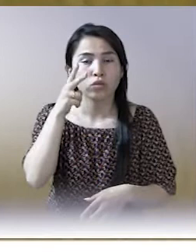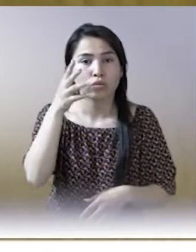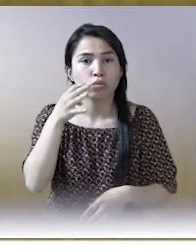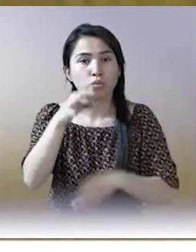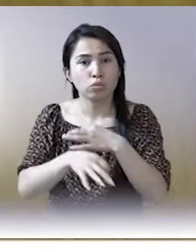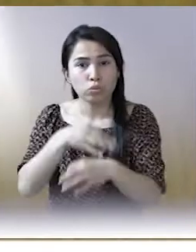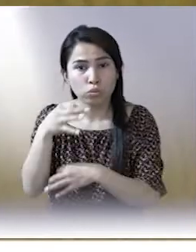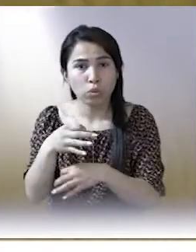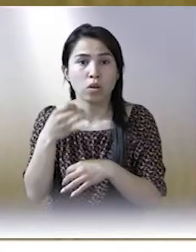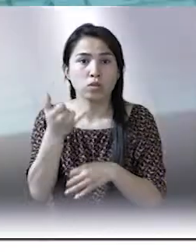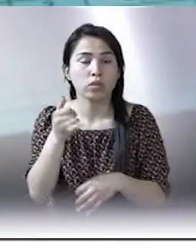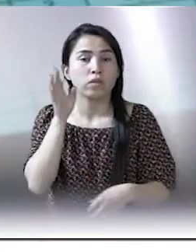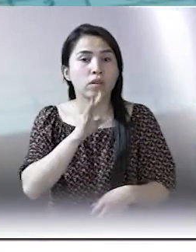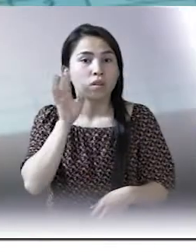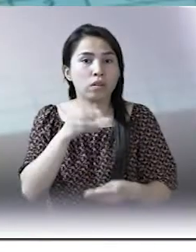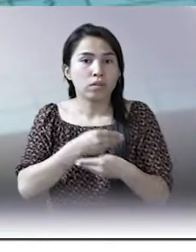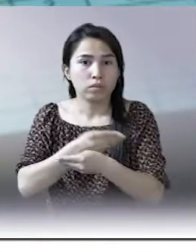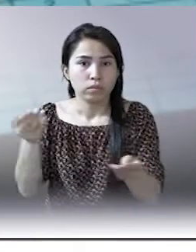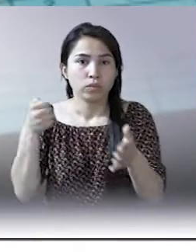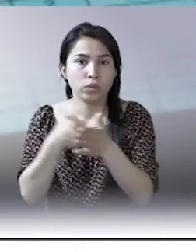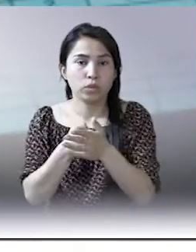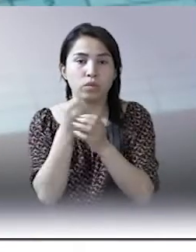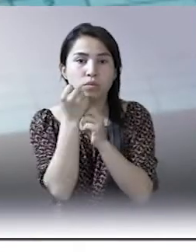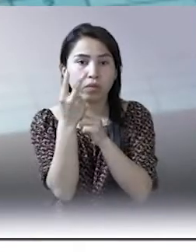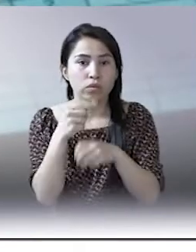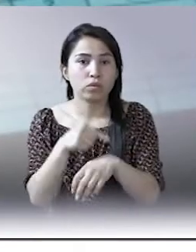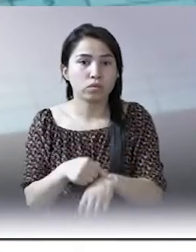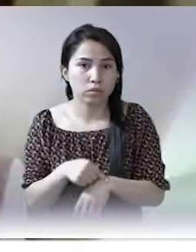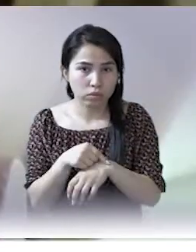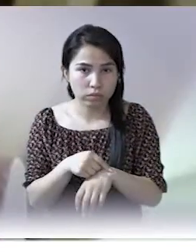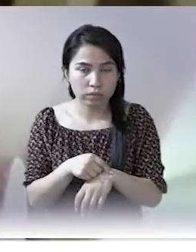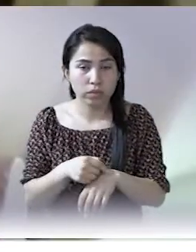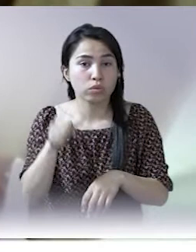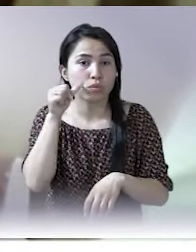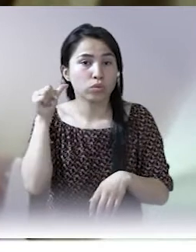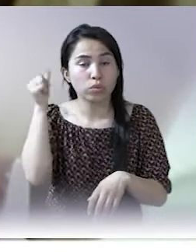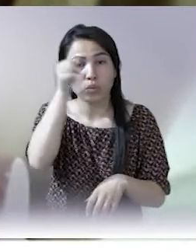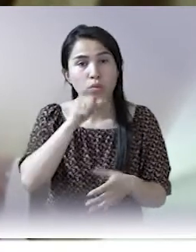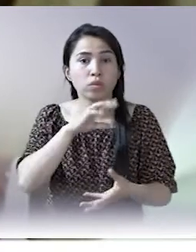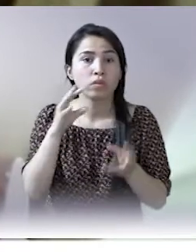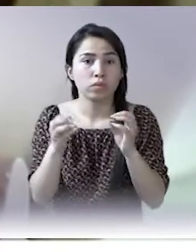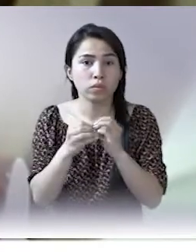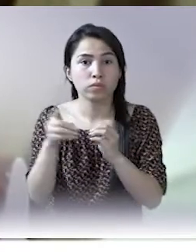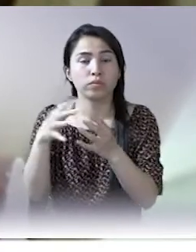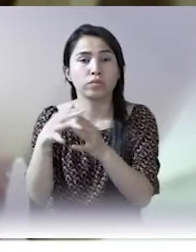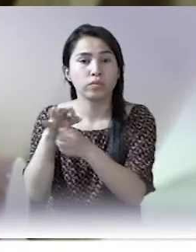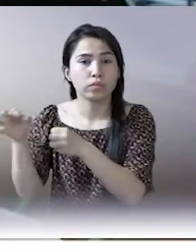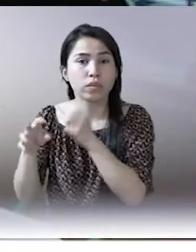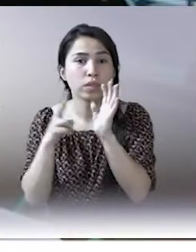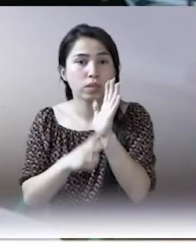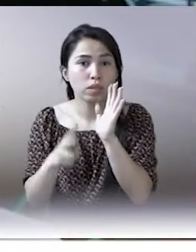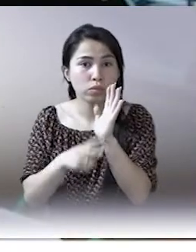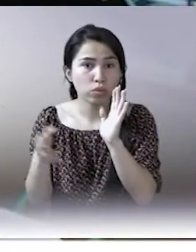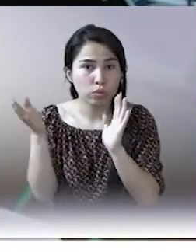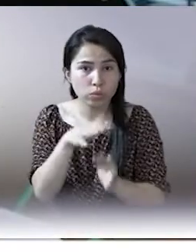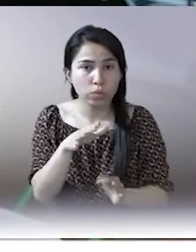питьевой воды довели до 12 часов. Помимо всего, в прошлом году в 70 населенных пунктах области были открыты информационные